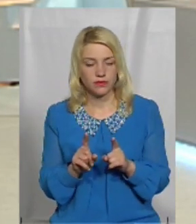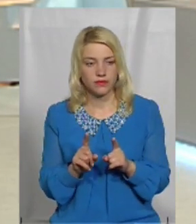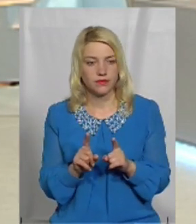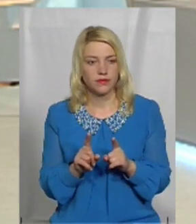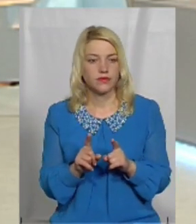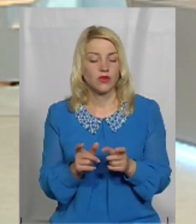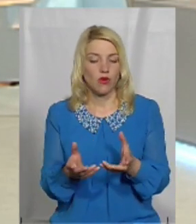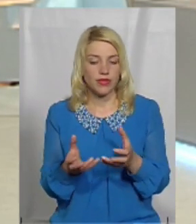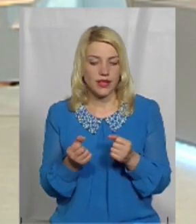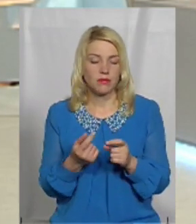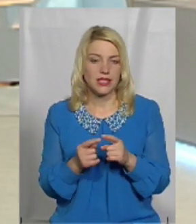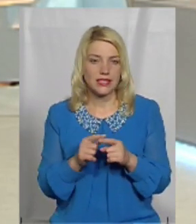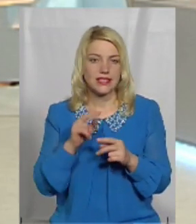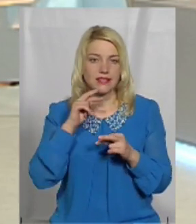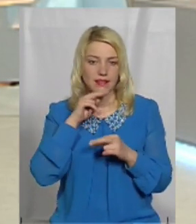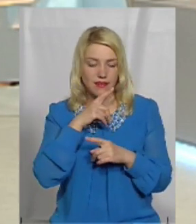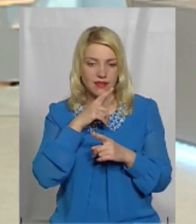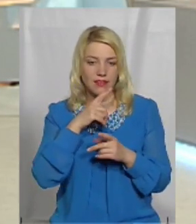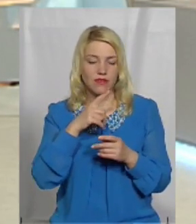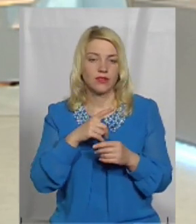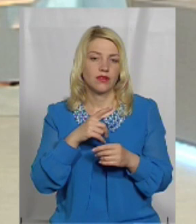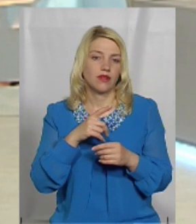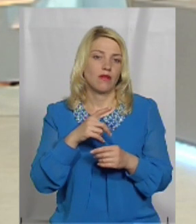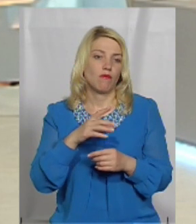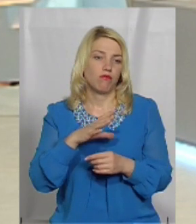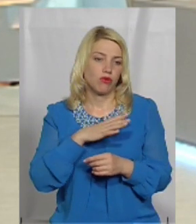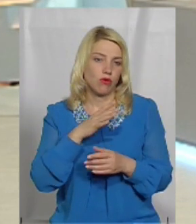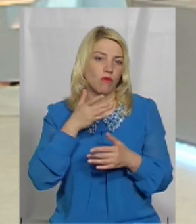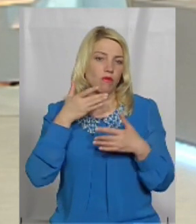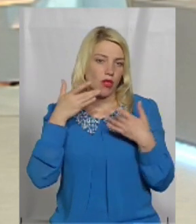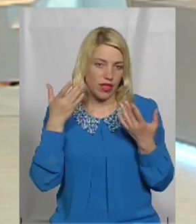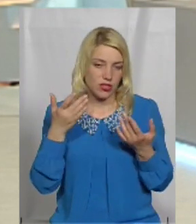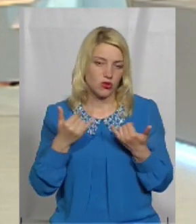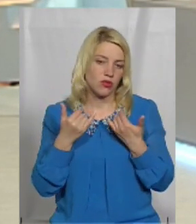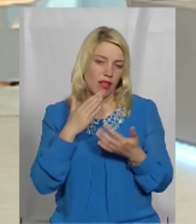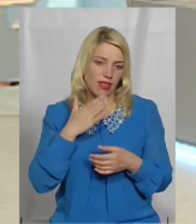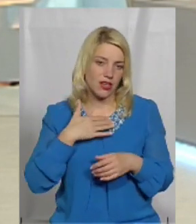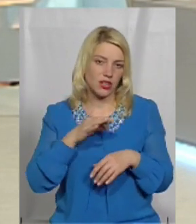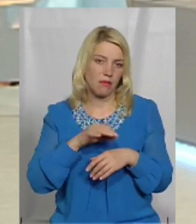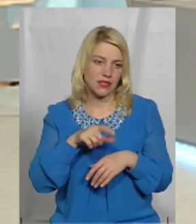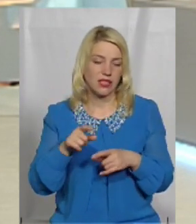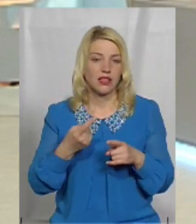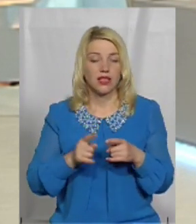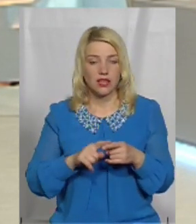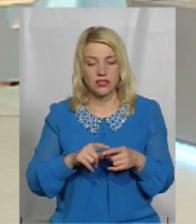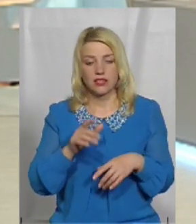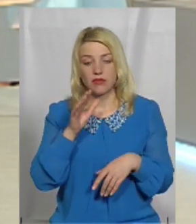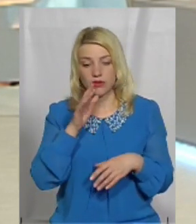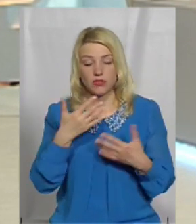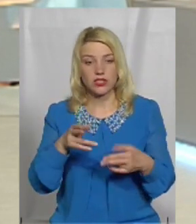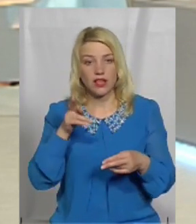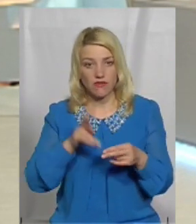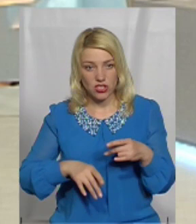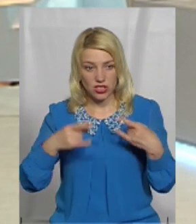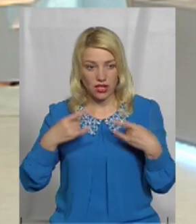щоб отримання цих доступних ліків було полегшено для наших пацієнтів. Дякую. На цій ноті ми завершимо наш